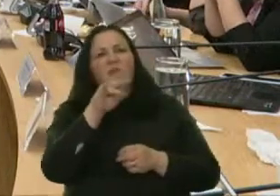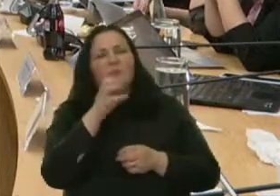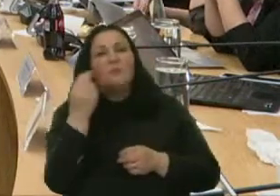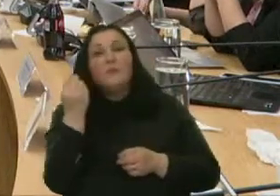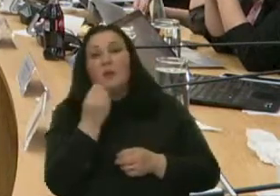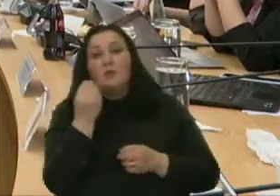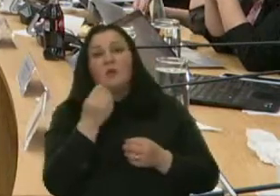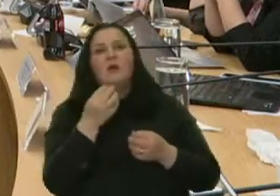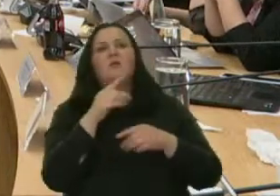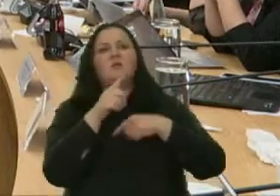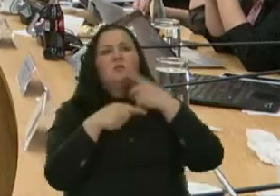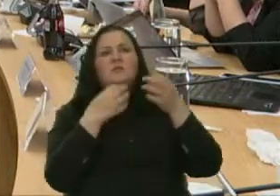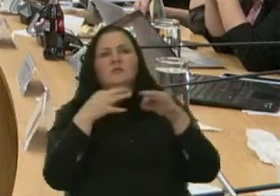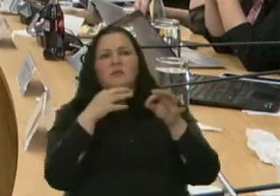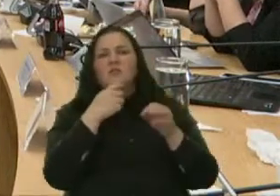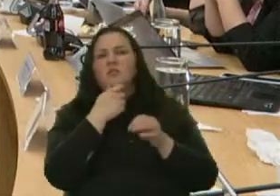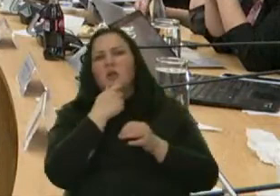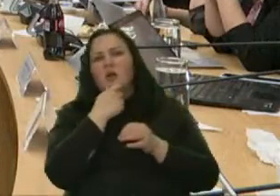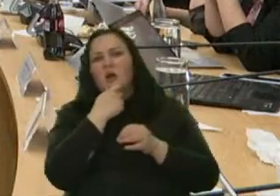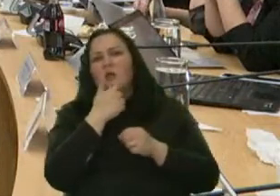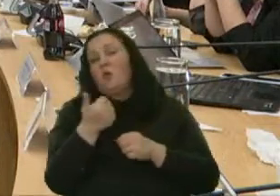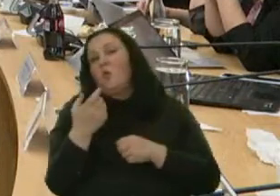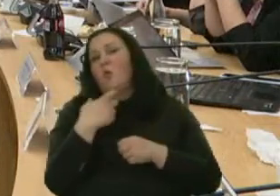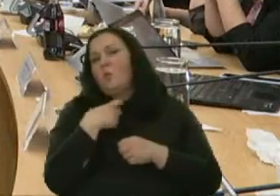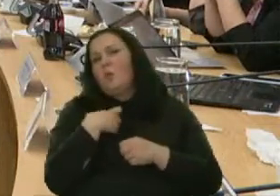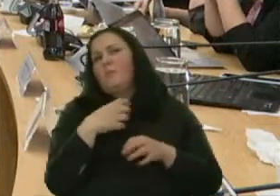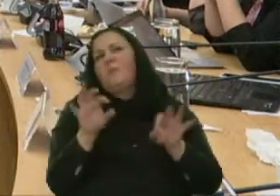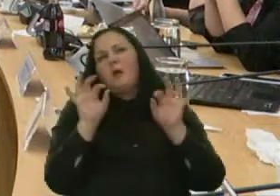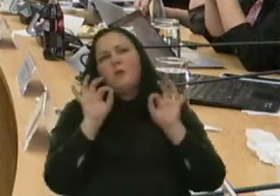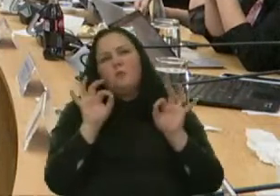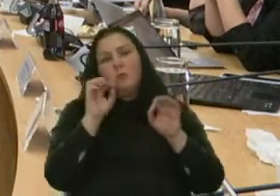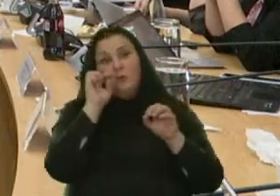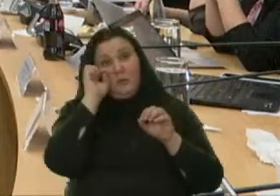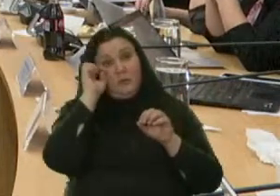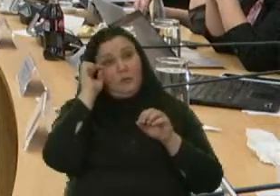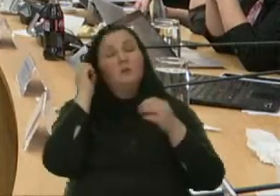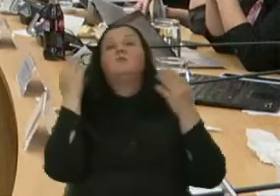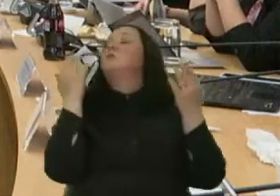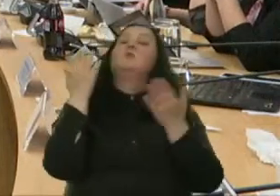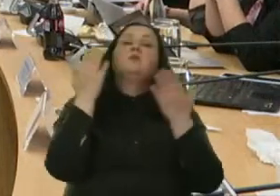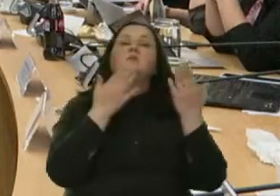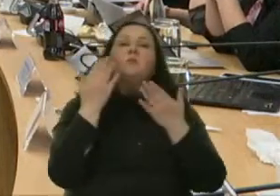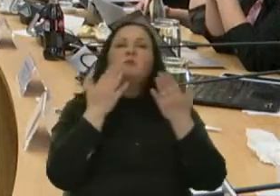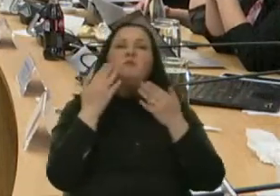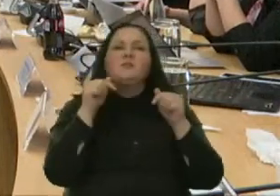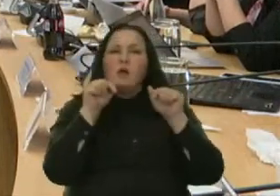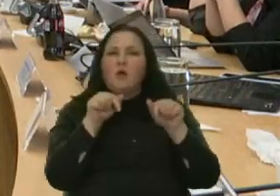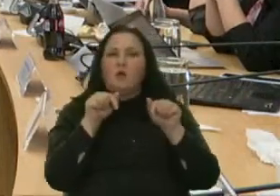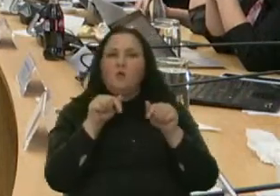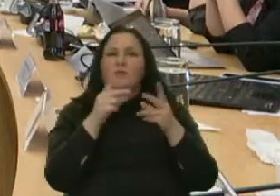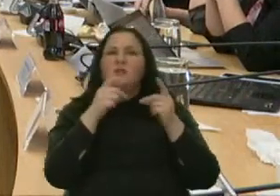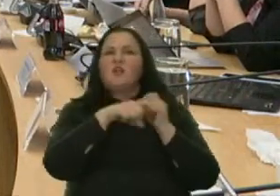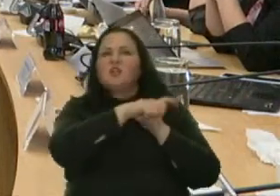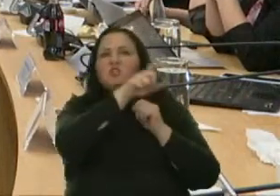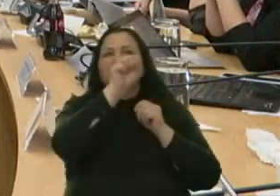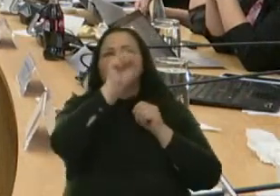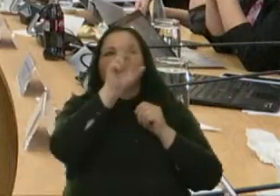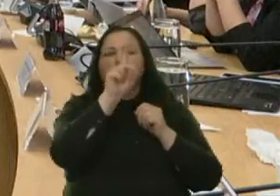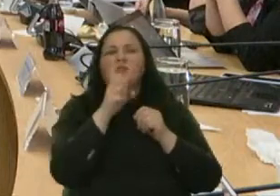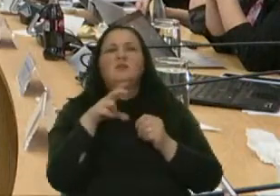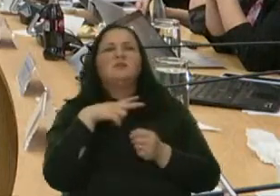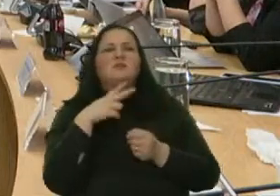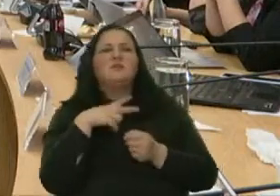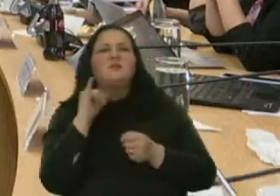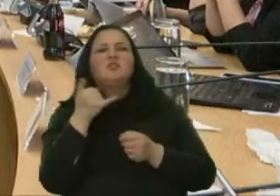ca în 10 ani să zicem o variantă mai bună vom învăța acuma din lecțiile de la centura de Sud să avem și această